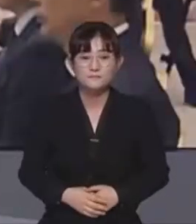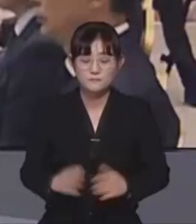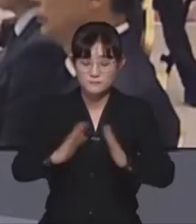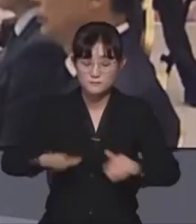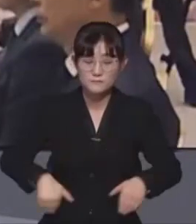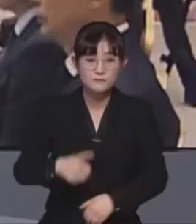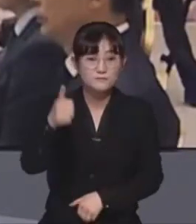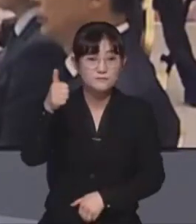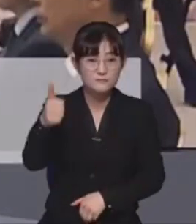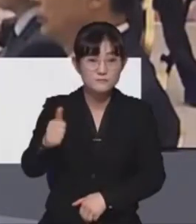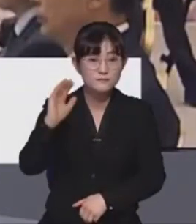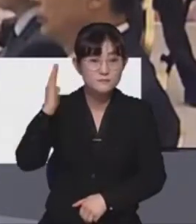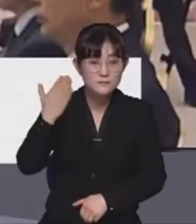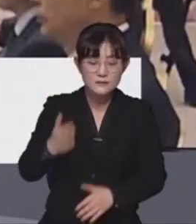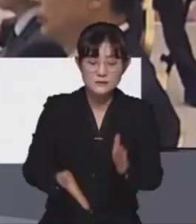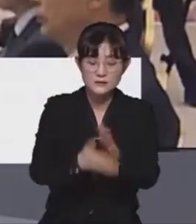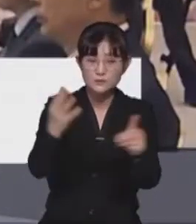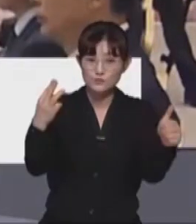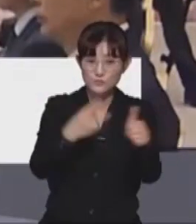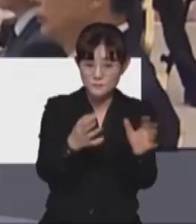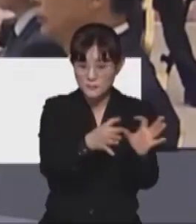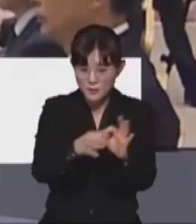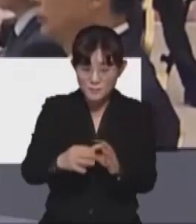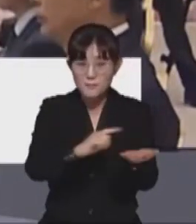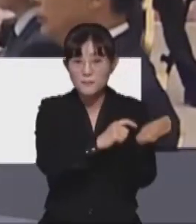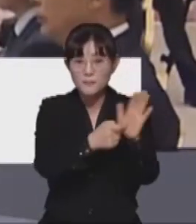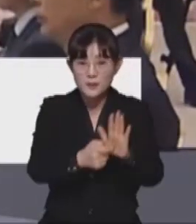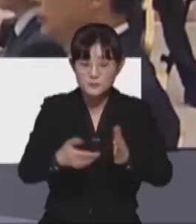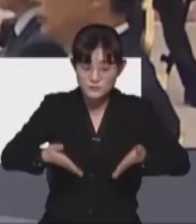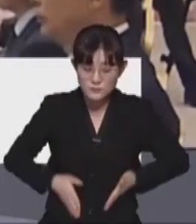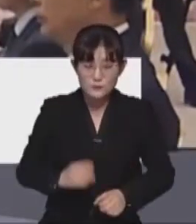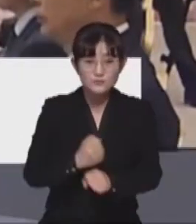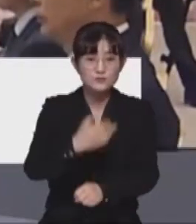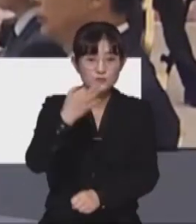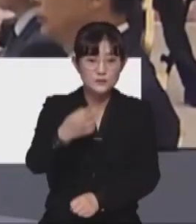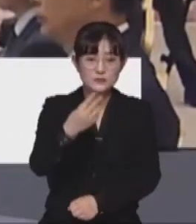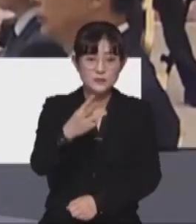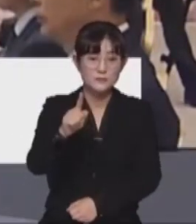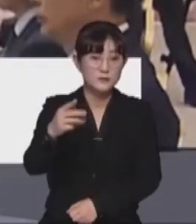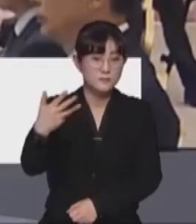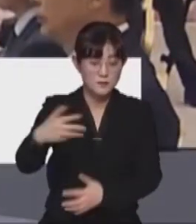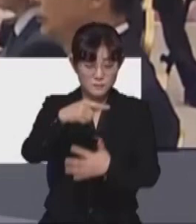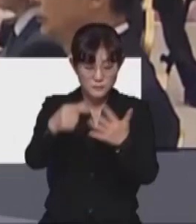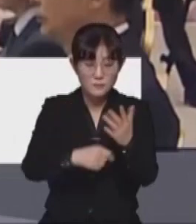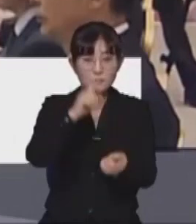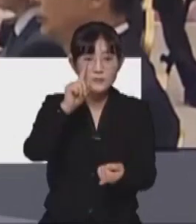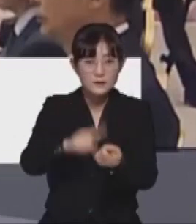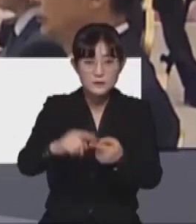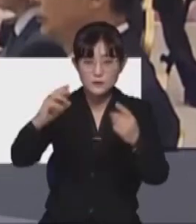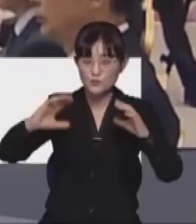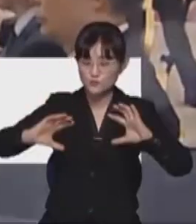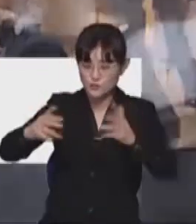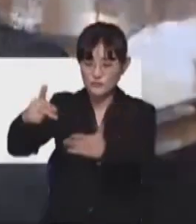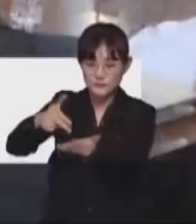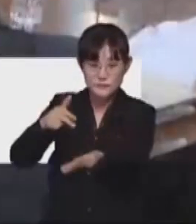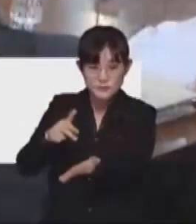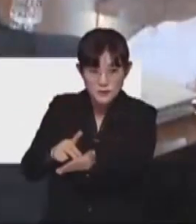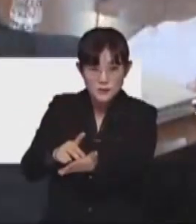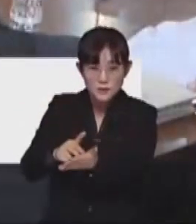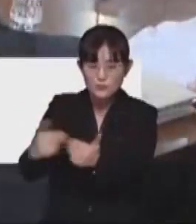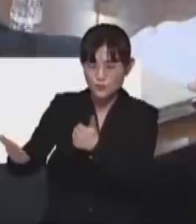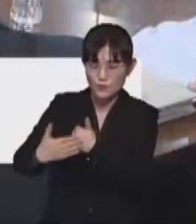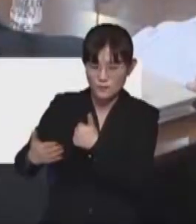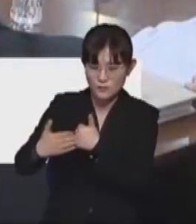김영록 전남지사는 최근 시군과 연계해 발표한 출생수당 3.18 프로젝트에 대해 국가 차원의 지원을